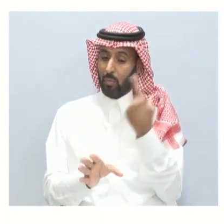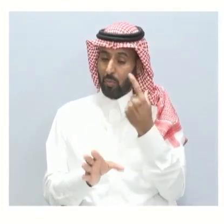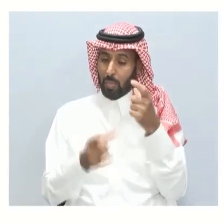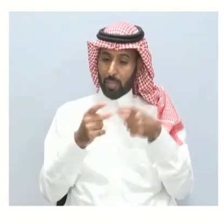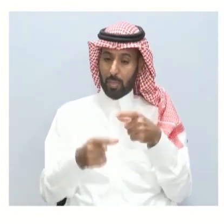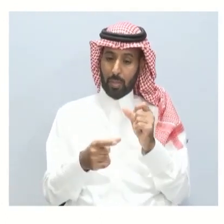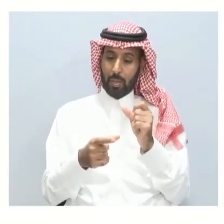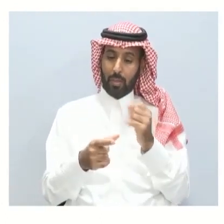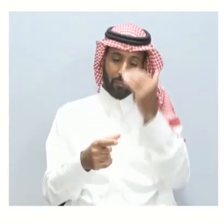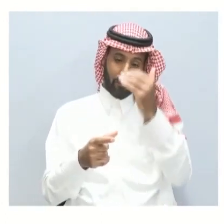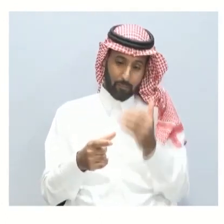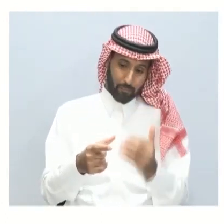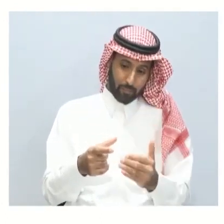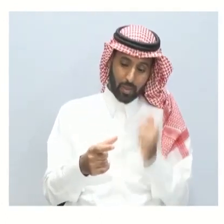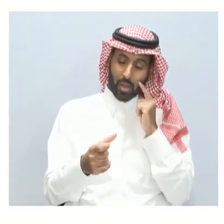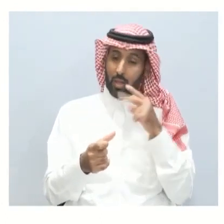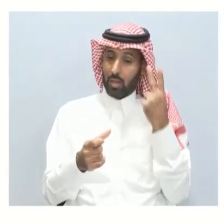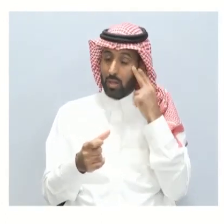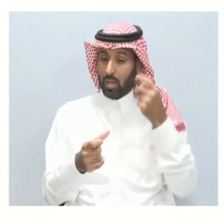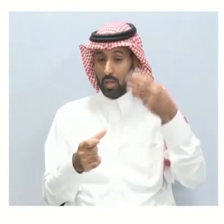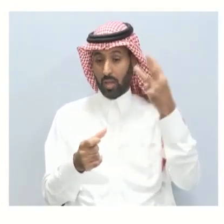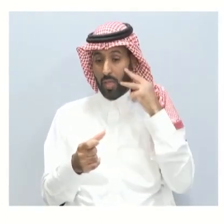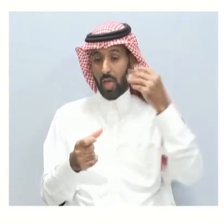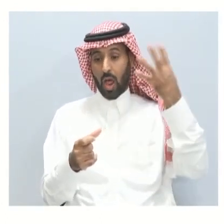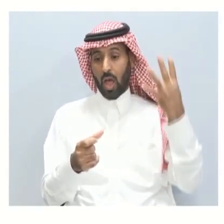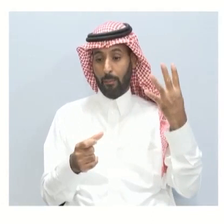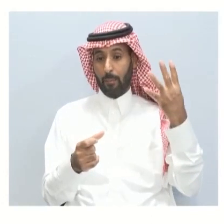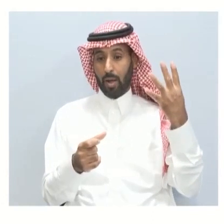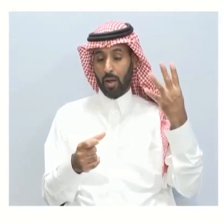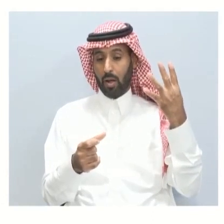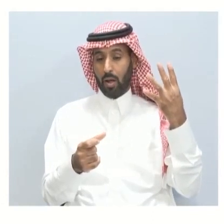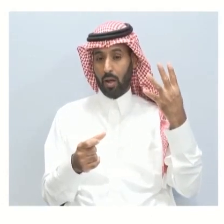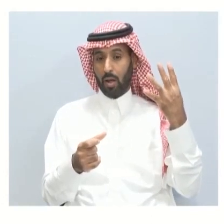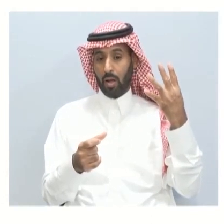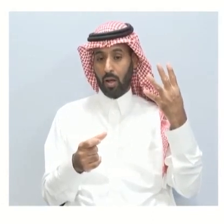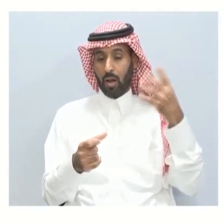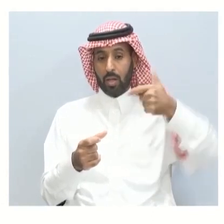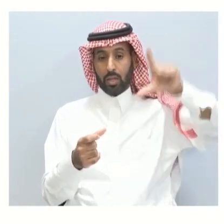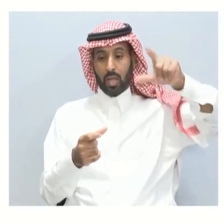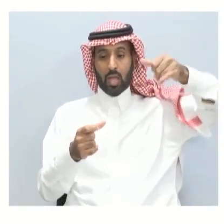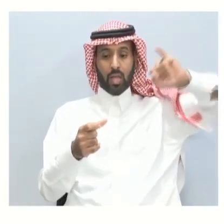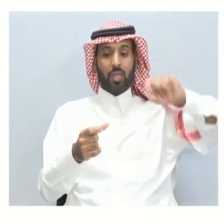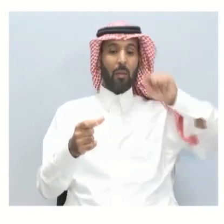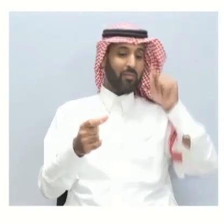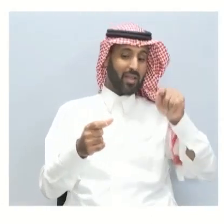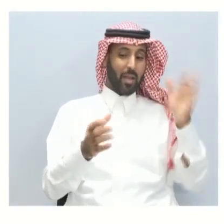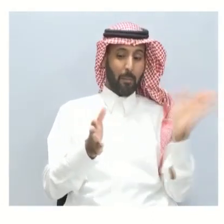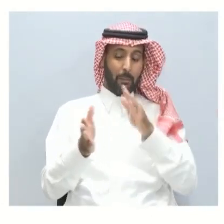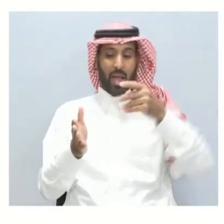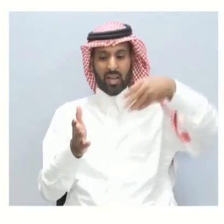ماذا يقصد فيها مثلا لاحظ في اثنين ثلاثه اربعه هنا في مثلا الليثيوم نقطه